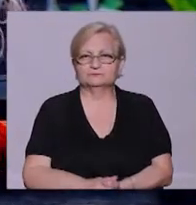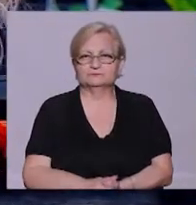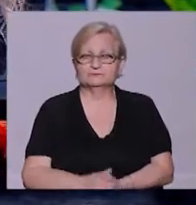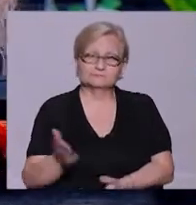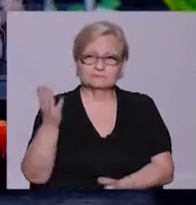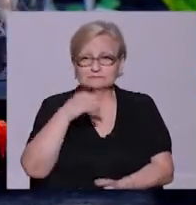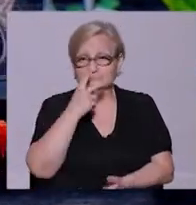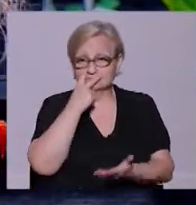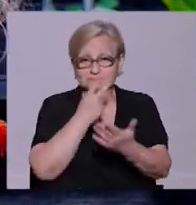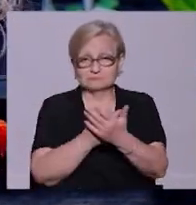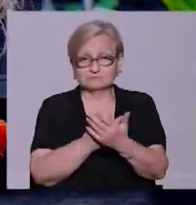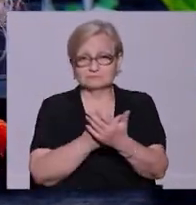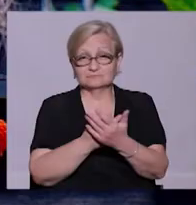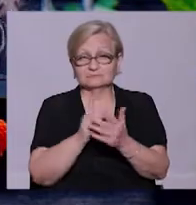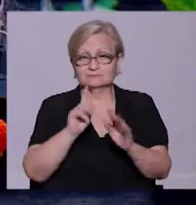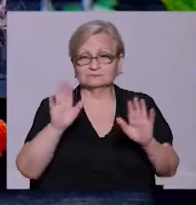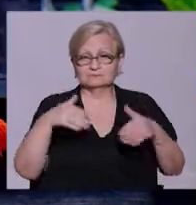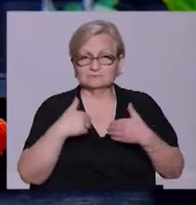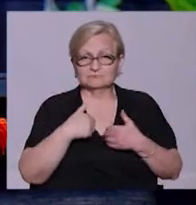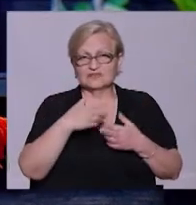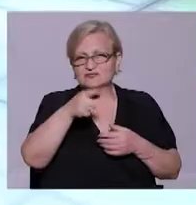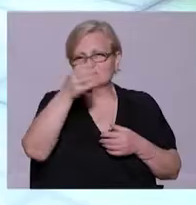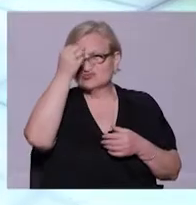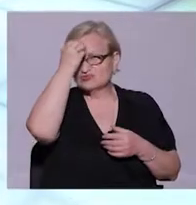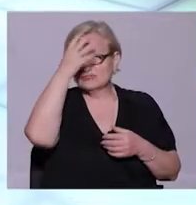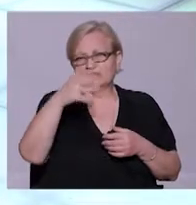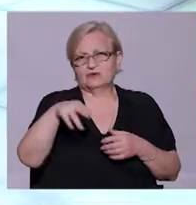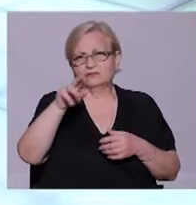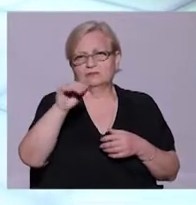მოდით ნახოთ, რას შემომთავაზებს ჭკვიანი დაფა.